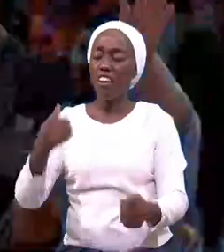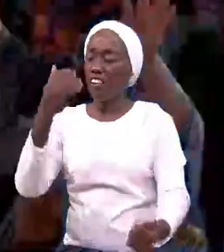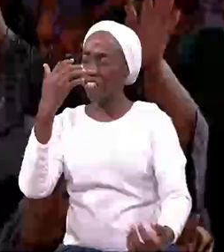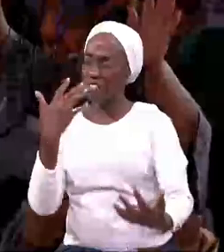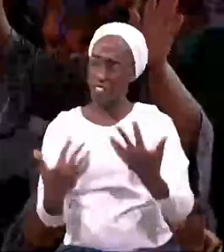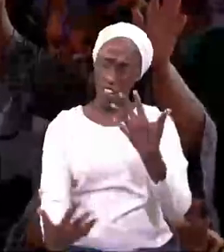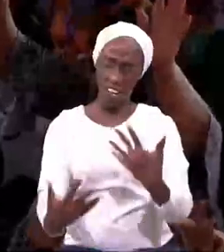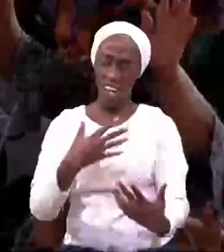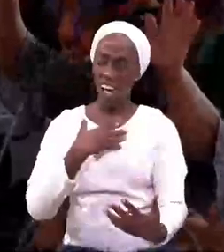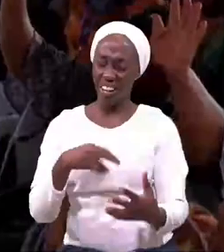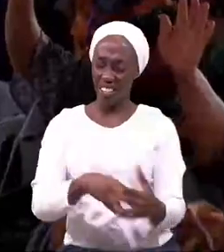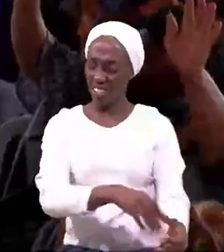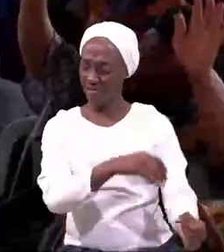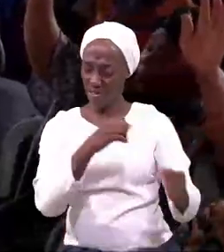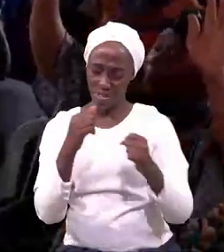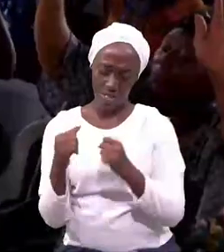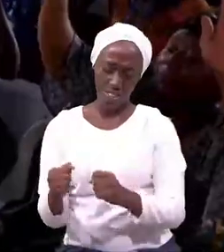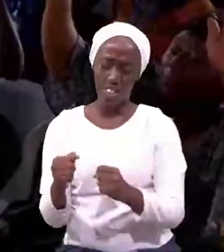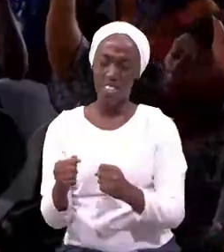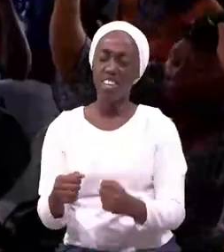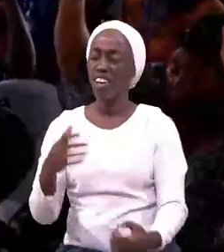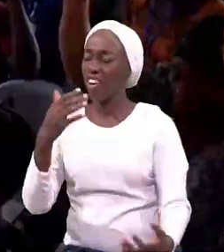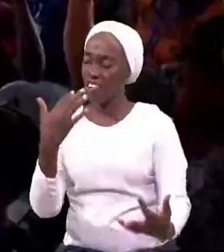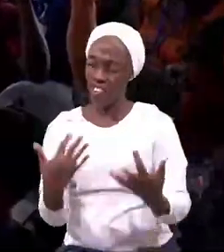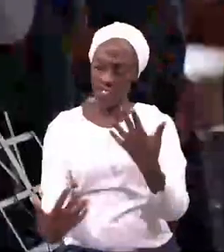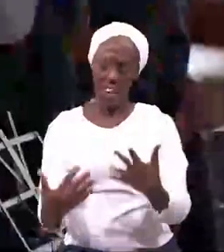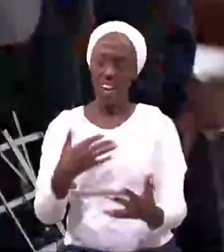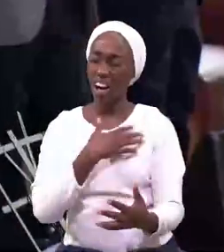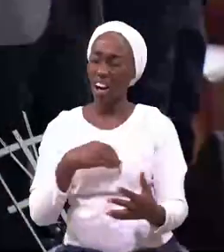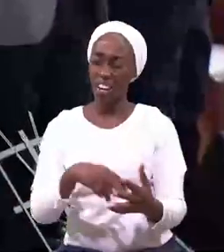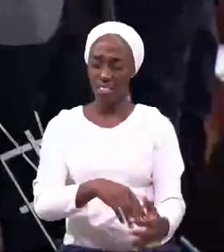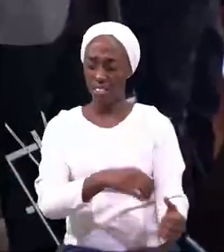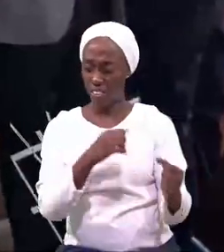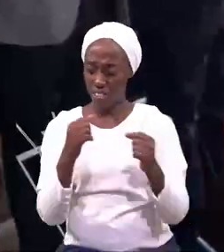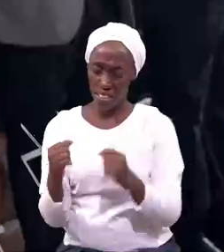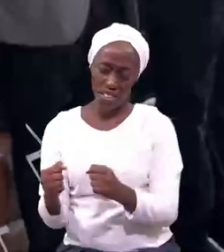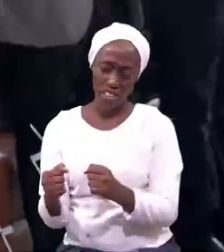Le feu et la ferveur. Le feu et la ferveur.